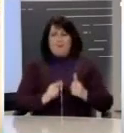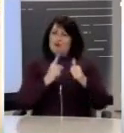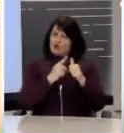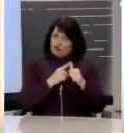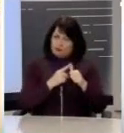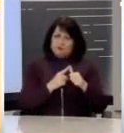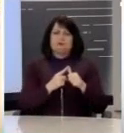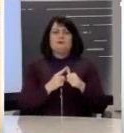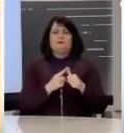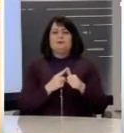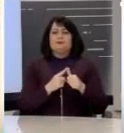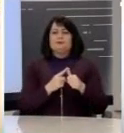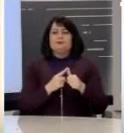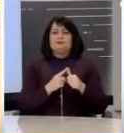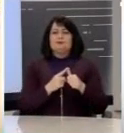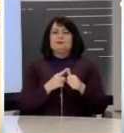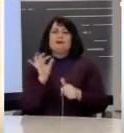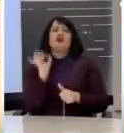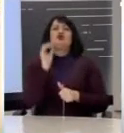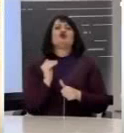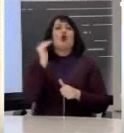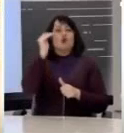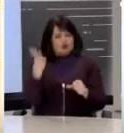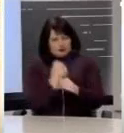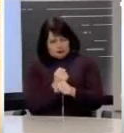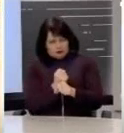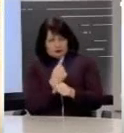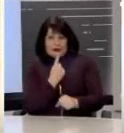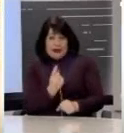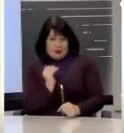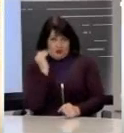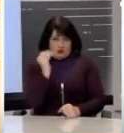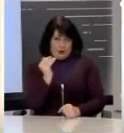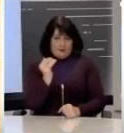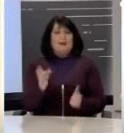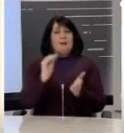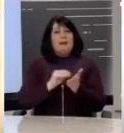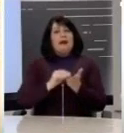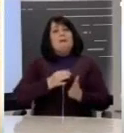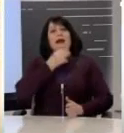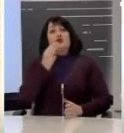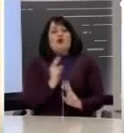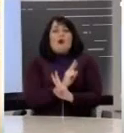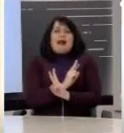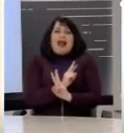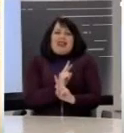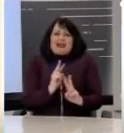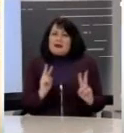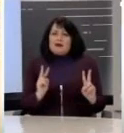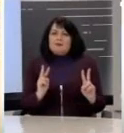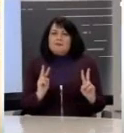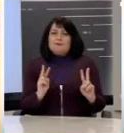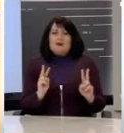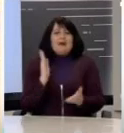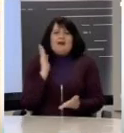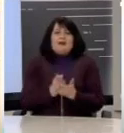Πρώτον, η υπέρβαση του δημοσιονομικού στόχου, το λέω για ακόμα μία φορά ρητά, δεν είναι